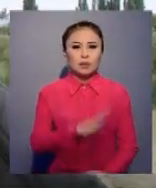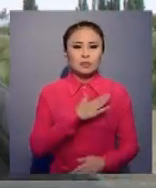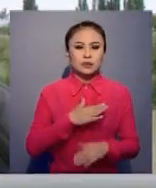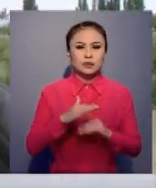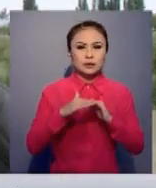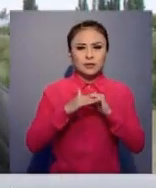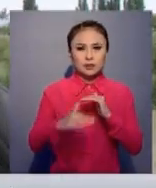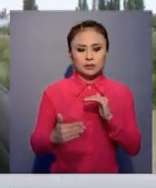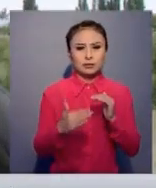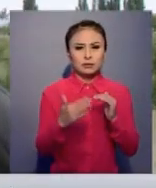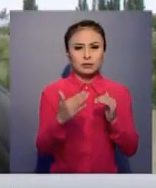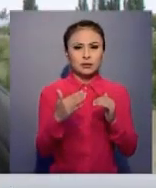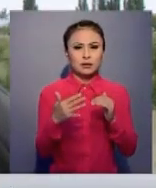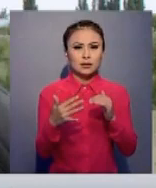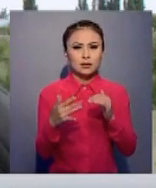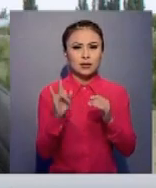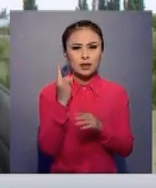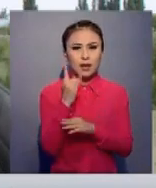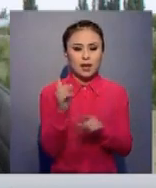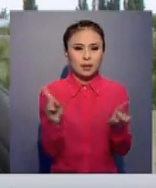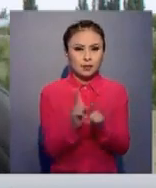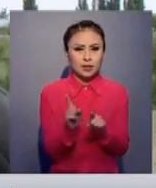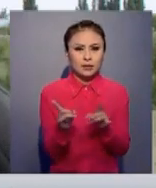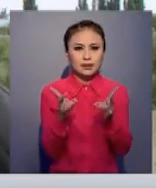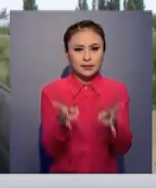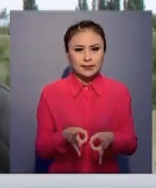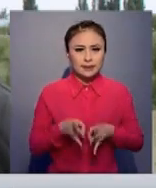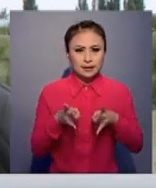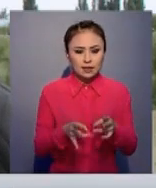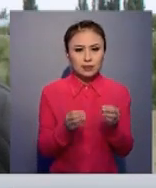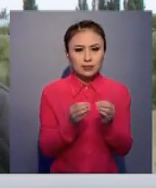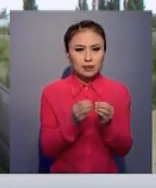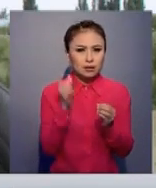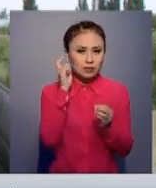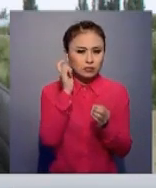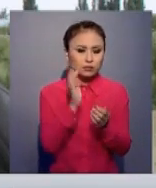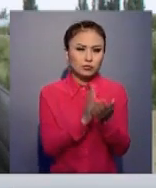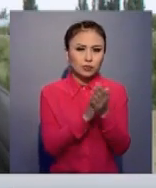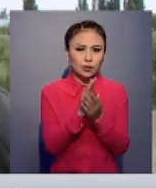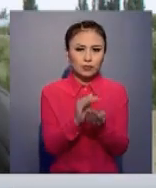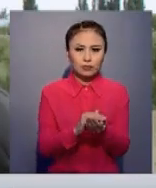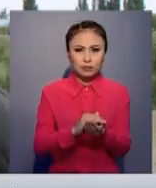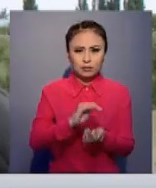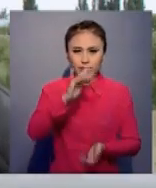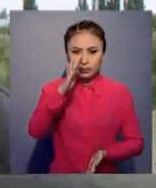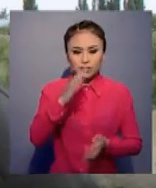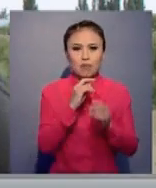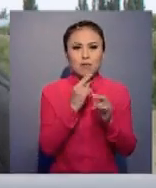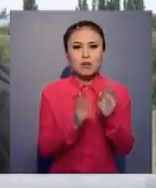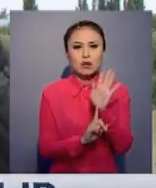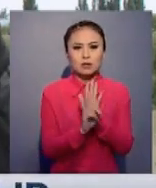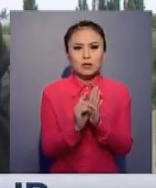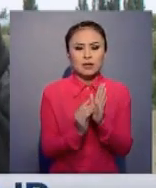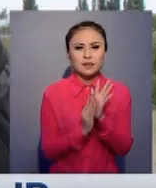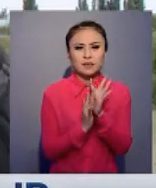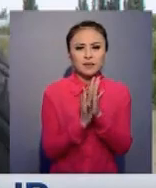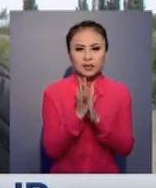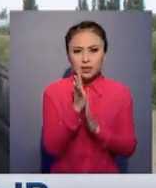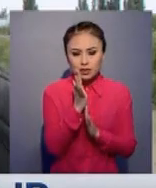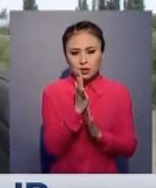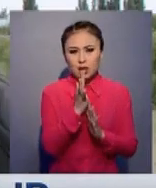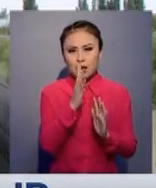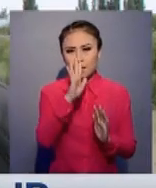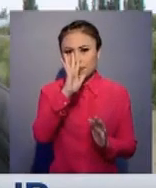қылды. Оған оқып 10 жылға жақын ол өседі. Бірінші 5 жылда, мені тұрғандар, мені 5 жылдықтар,